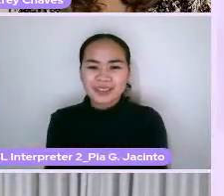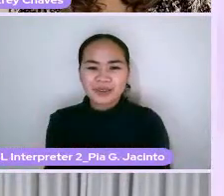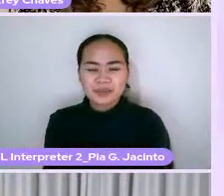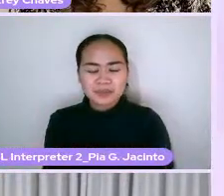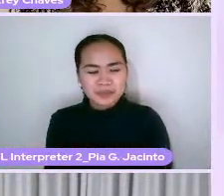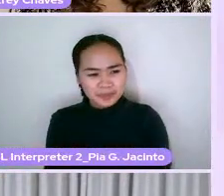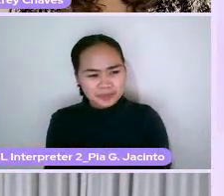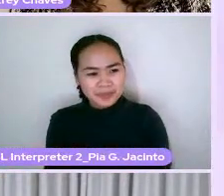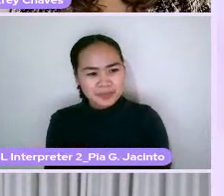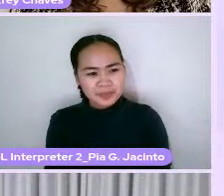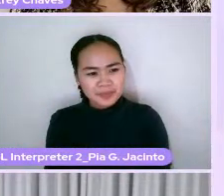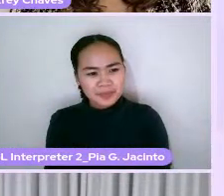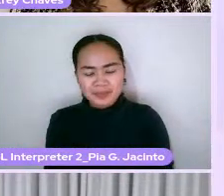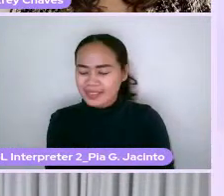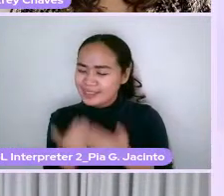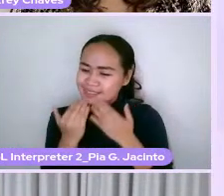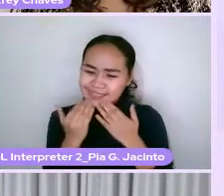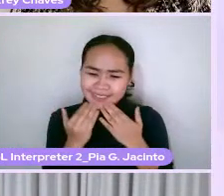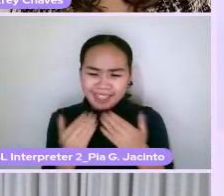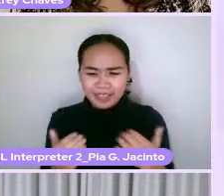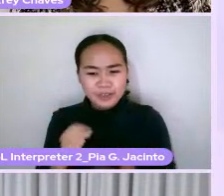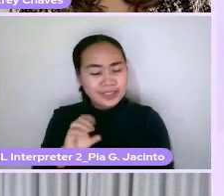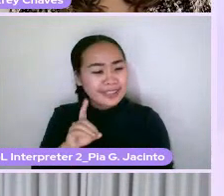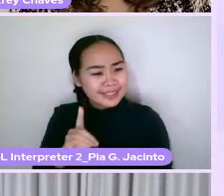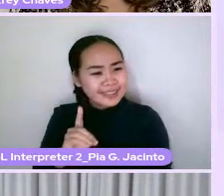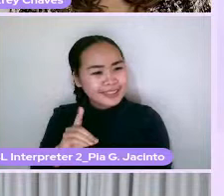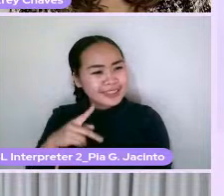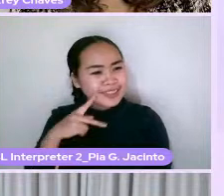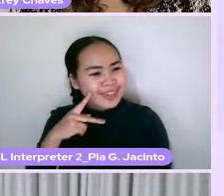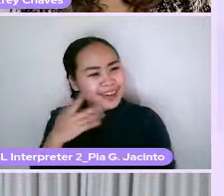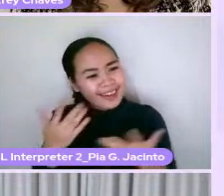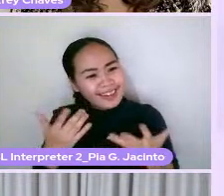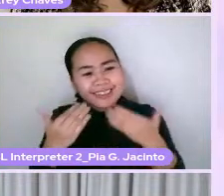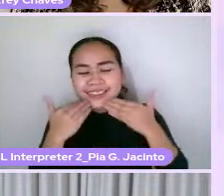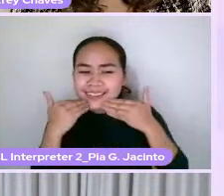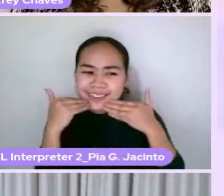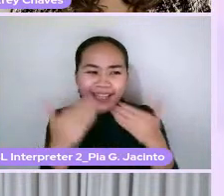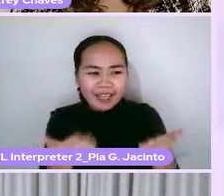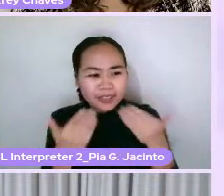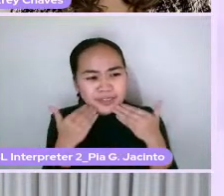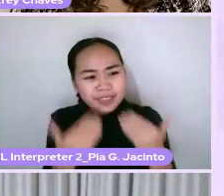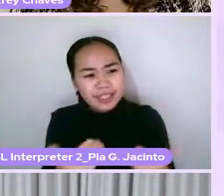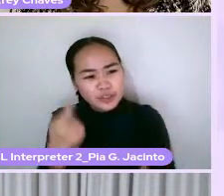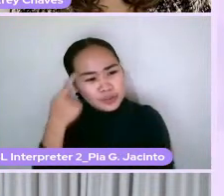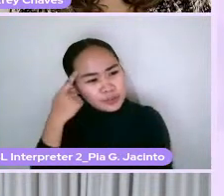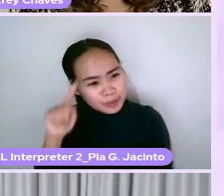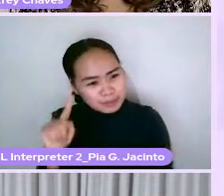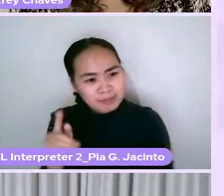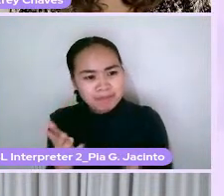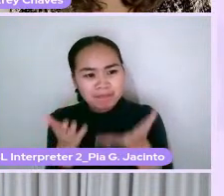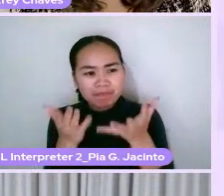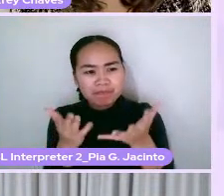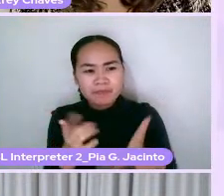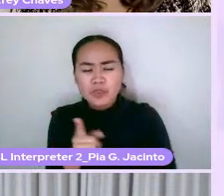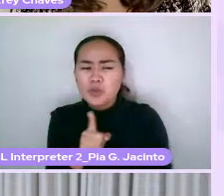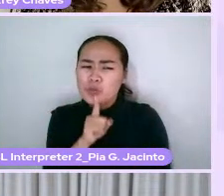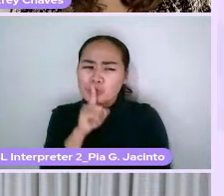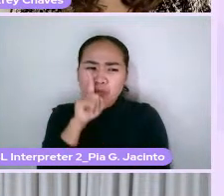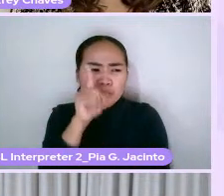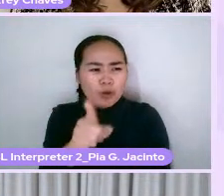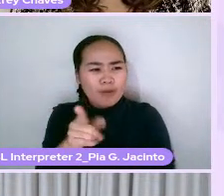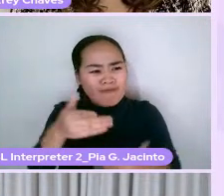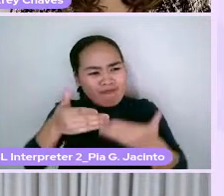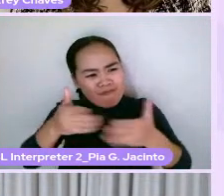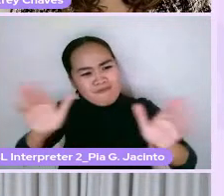Thank you so much, Evie Cray. Maraming salamat po. Indeed, kailangan nating palawakin ang espasyo